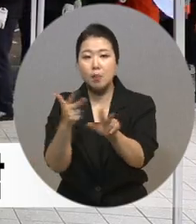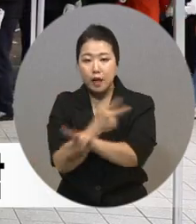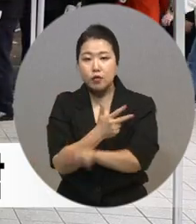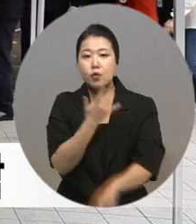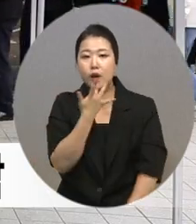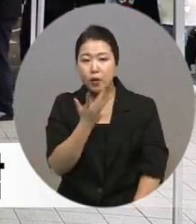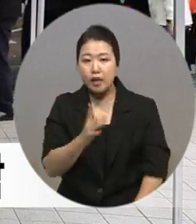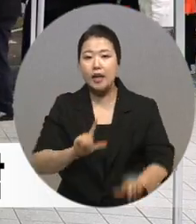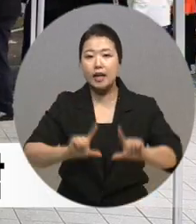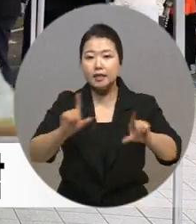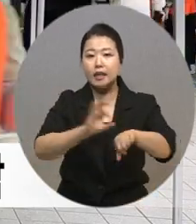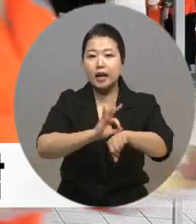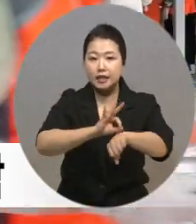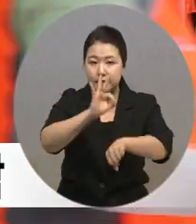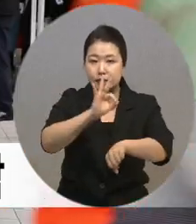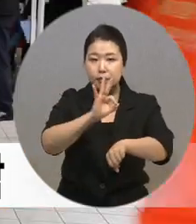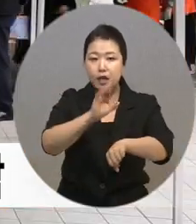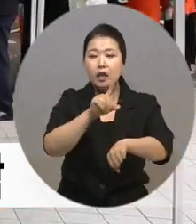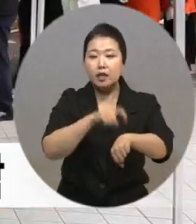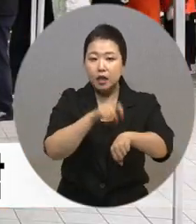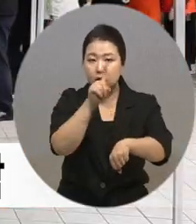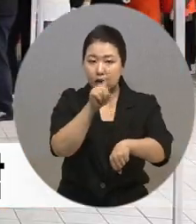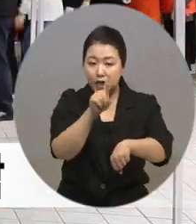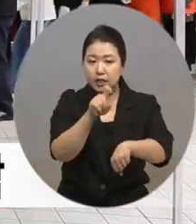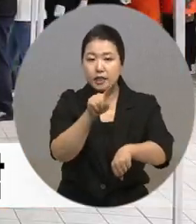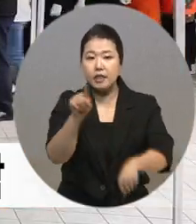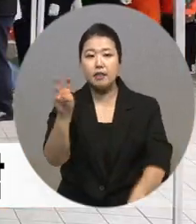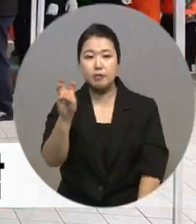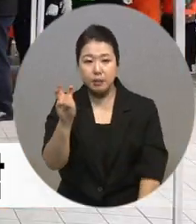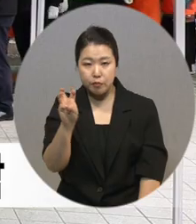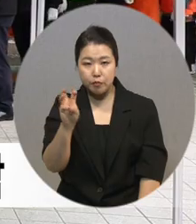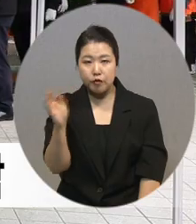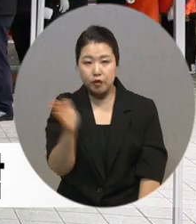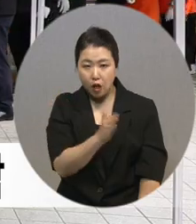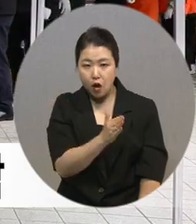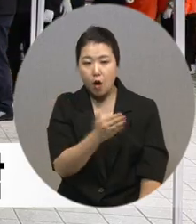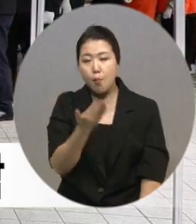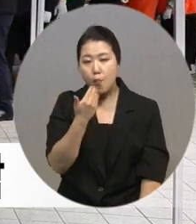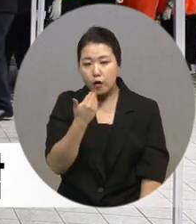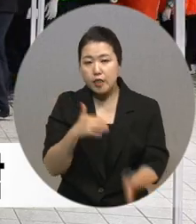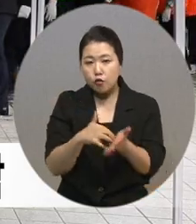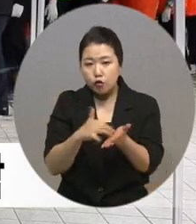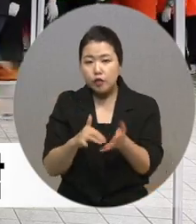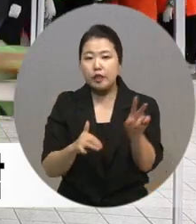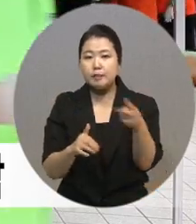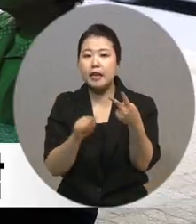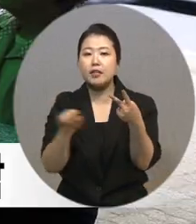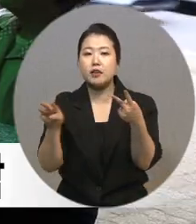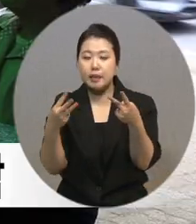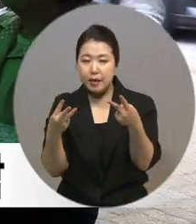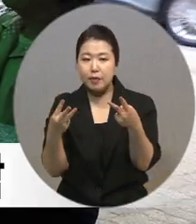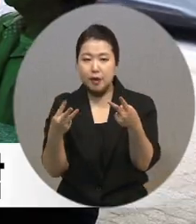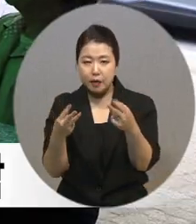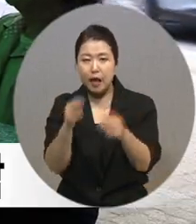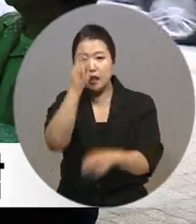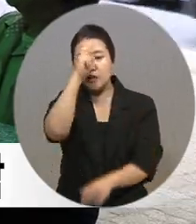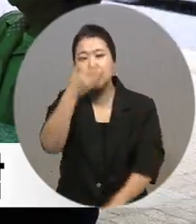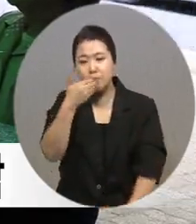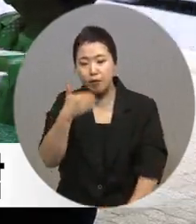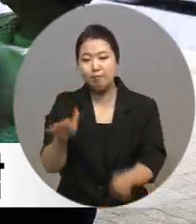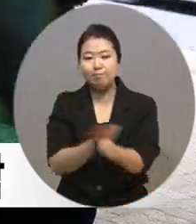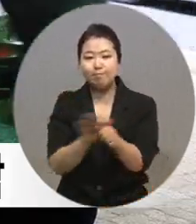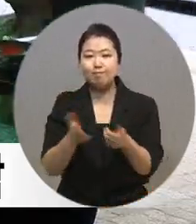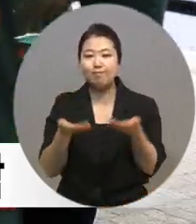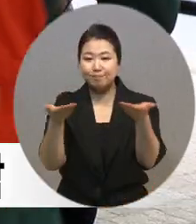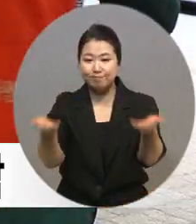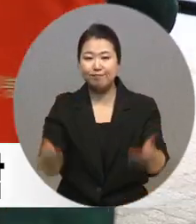11시 30분 1시간 동안 진행하며 회당 200에서 300여명의 어르신에게 균형잡힌 점심 식사를